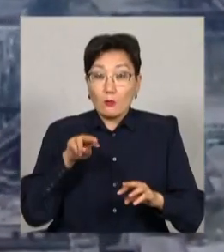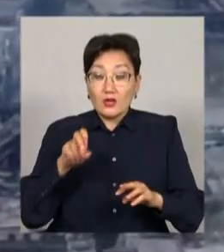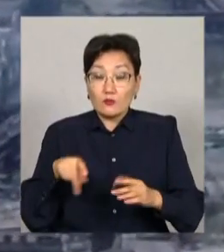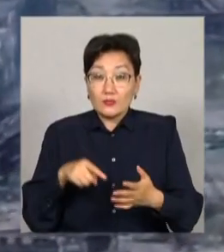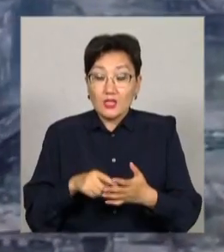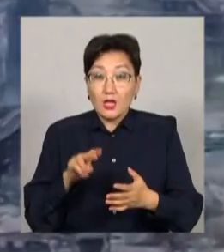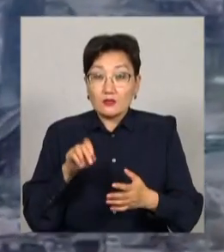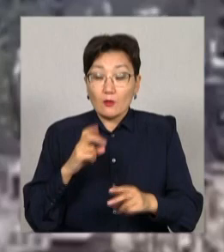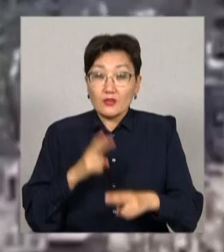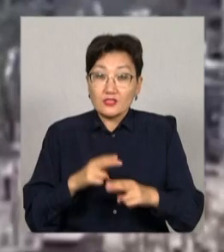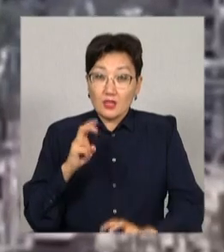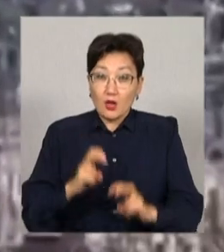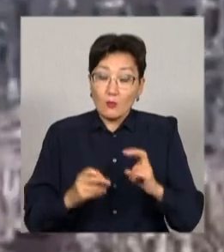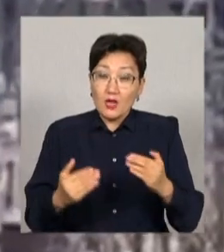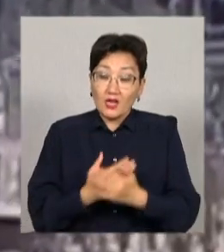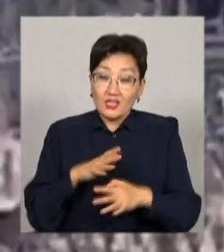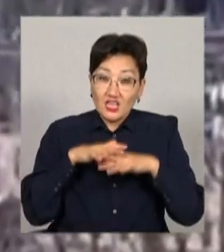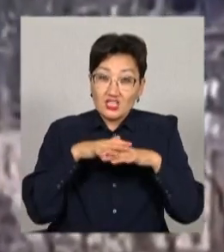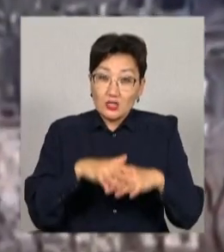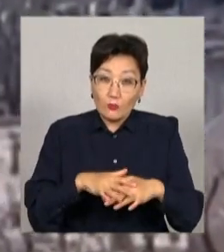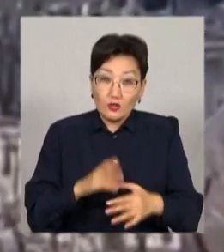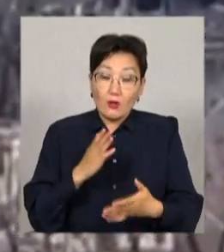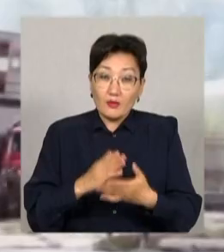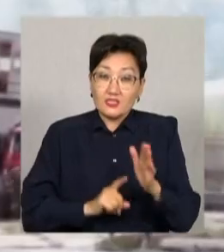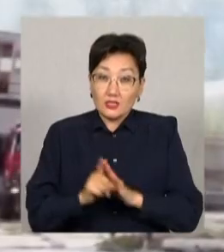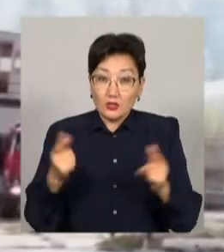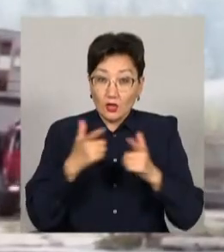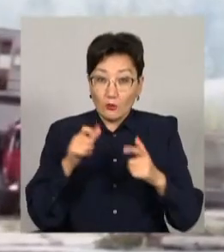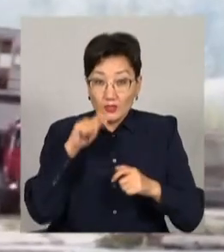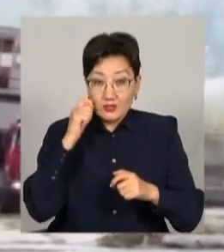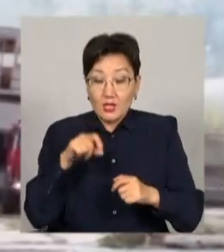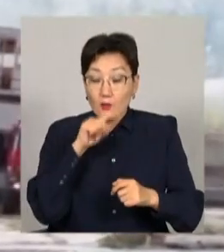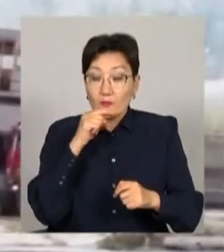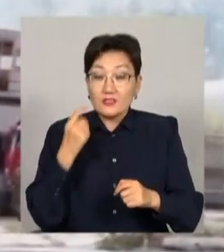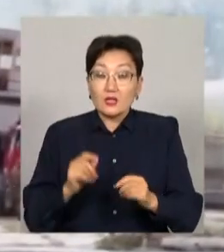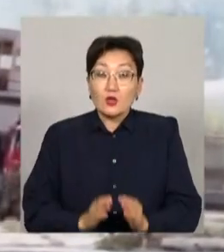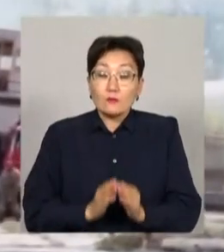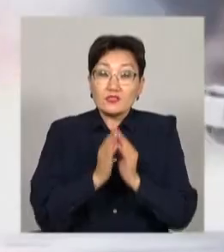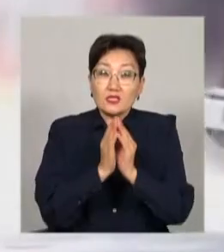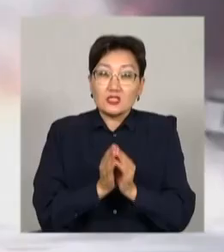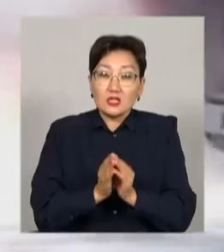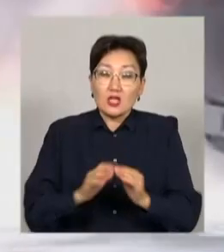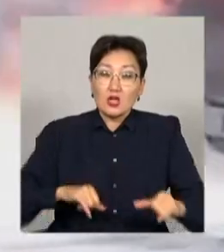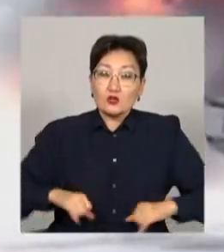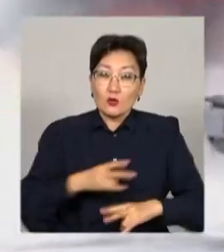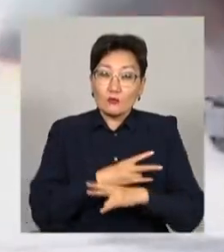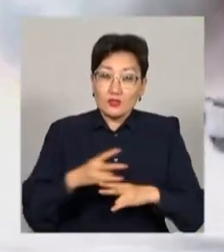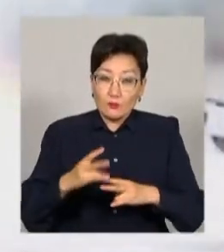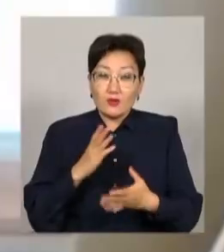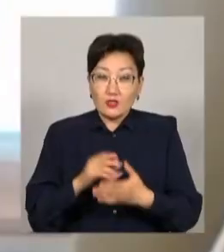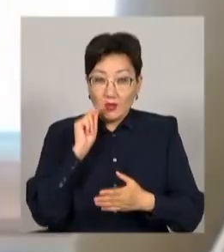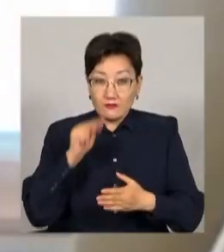Мариупольдегі Азовсталь зауытына қайта шабуыл жасалғанын мәлімдеді. Сондай-ақ Украина Ресейге зымырандық терроризм жасады деп айып